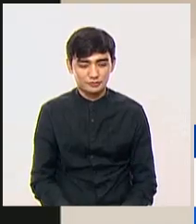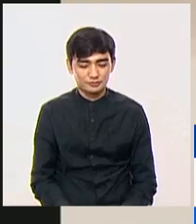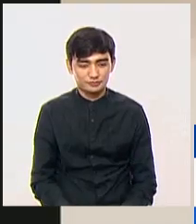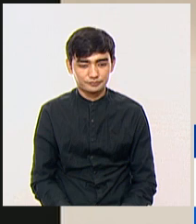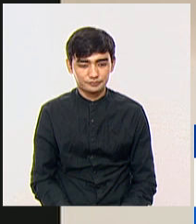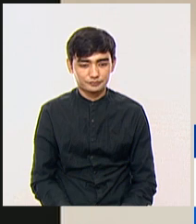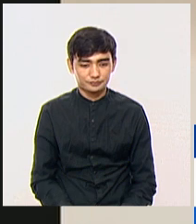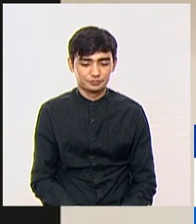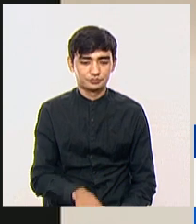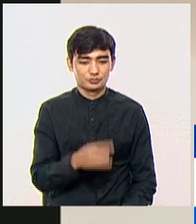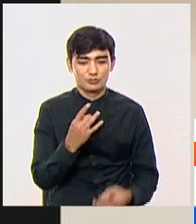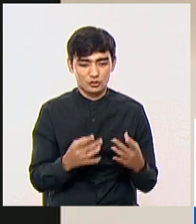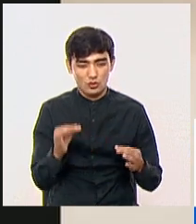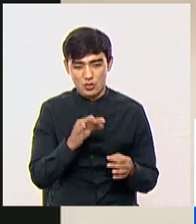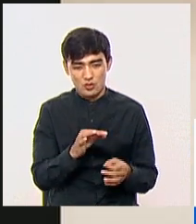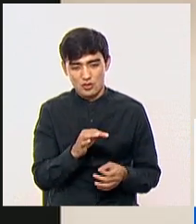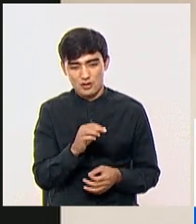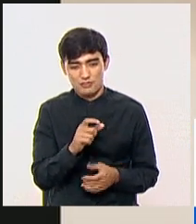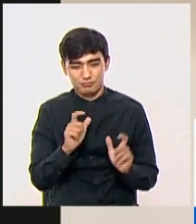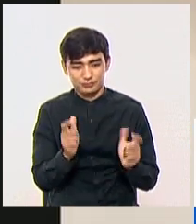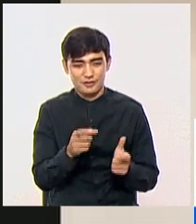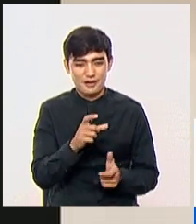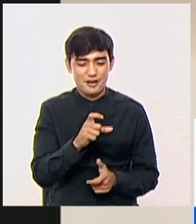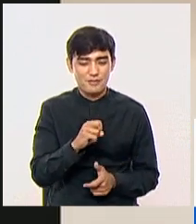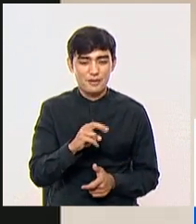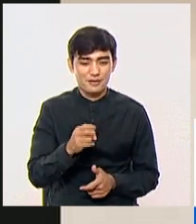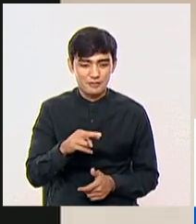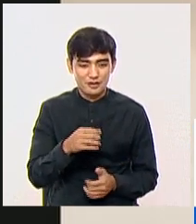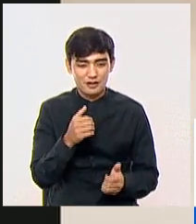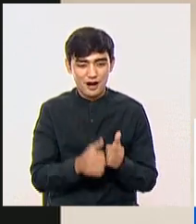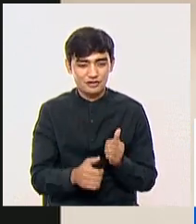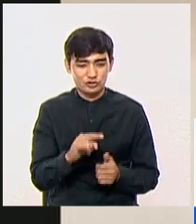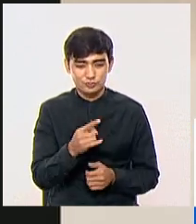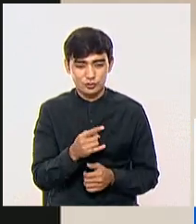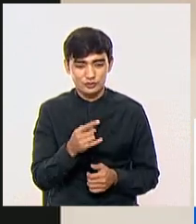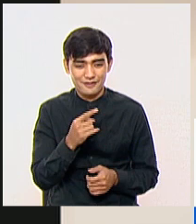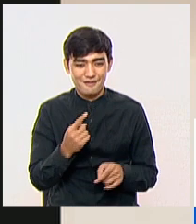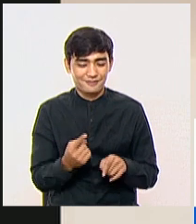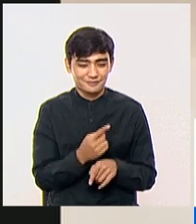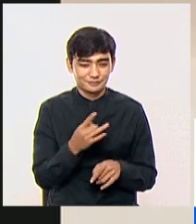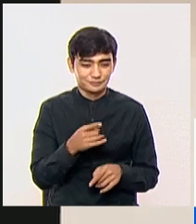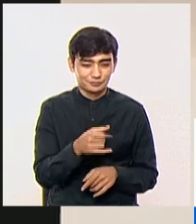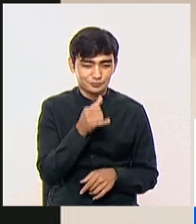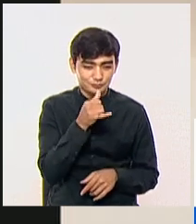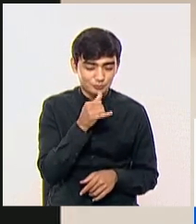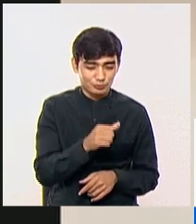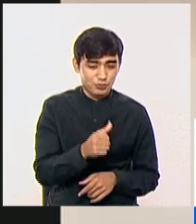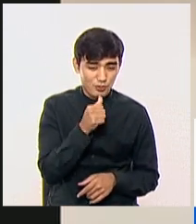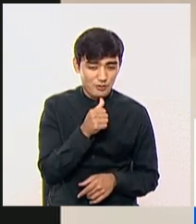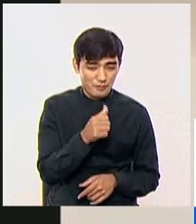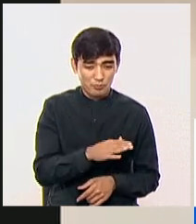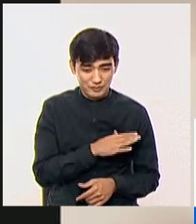Просто тотальная, повальная эпидемия, когда почти каждый ребенок однозначно попробовал,